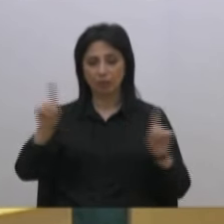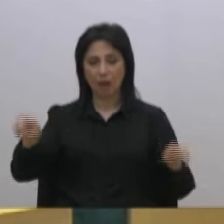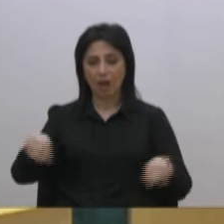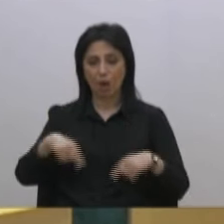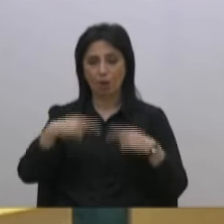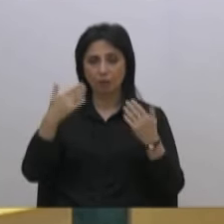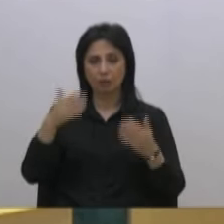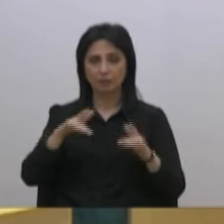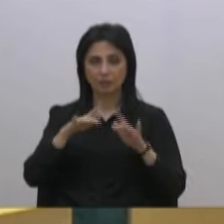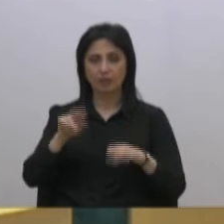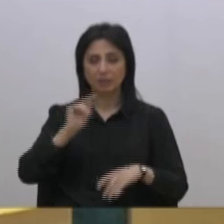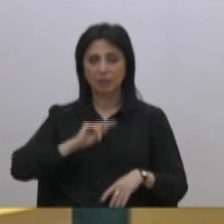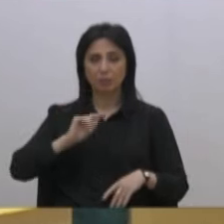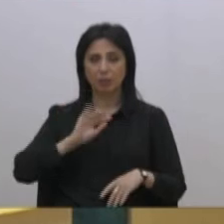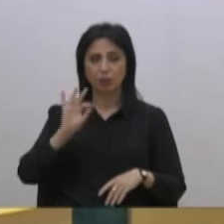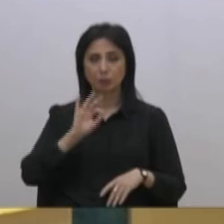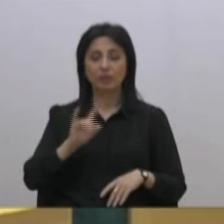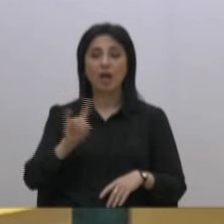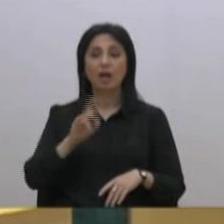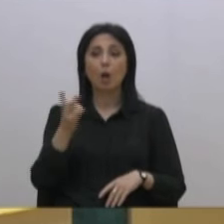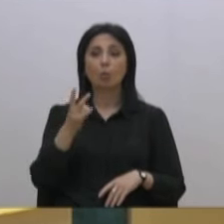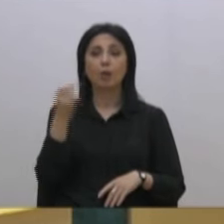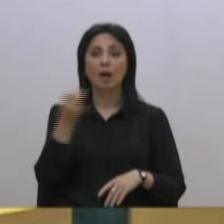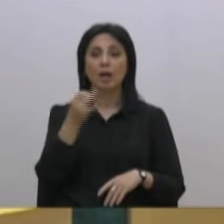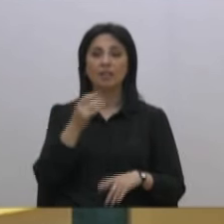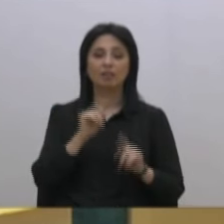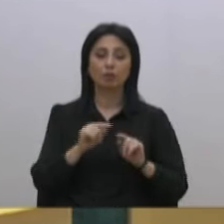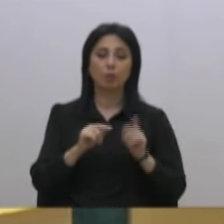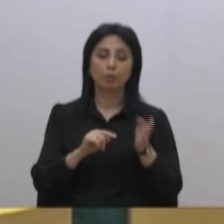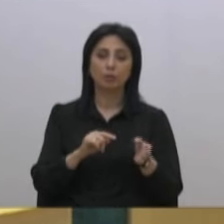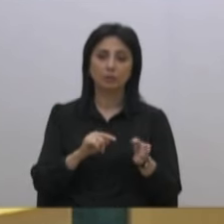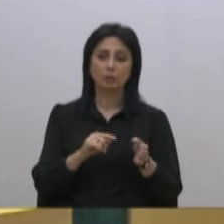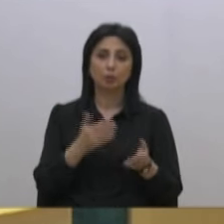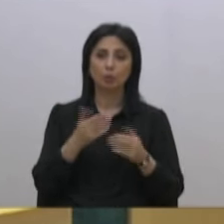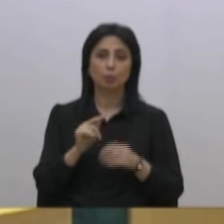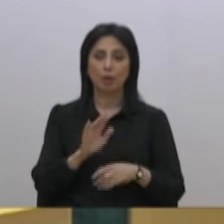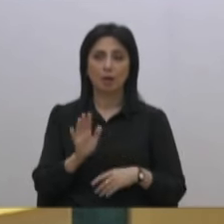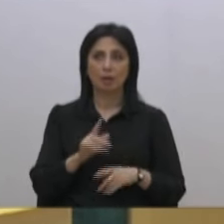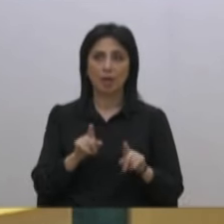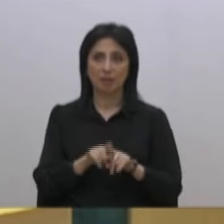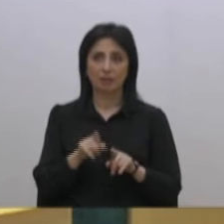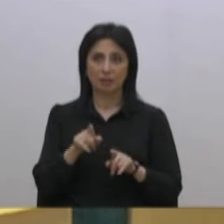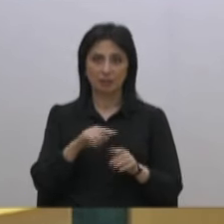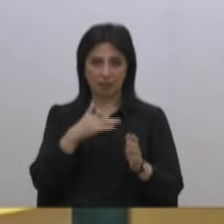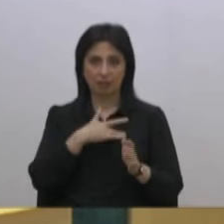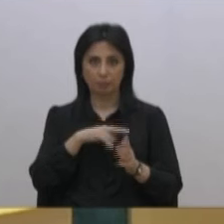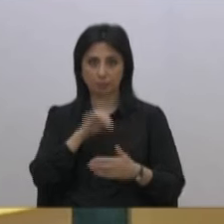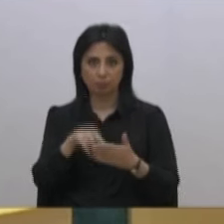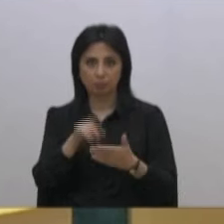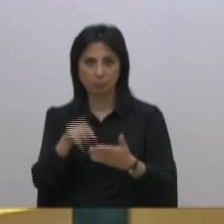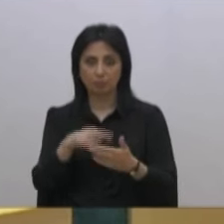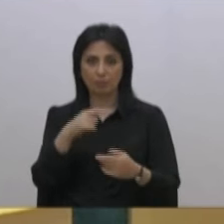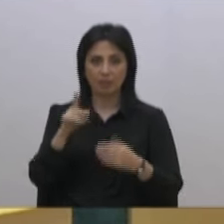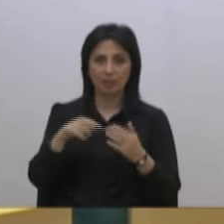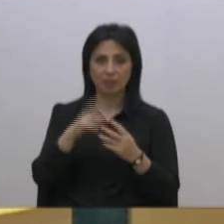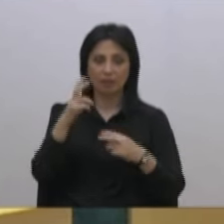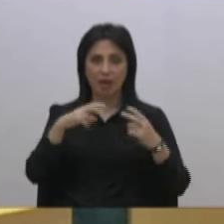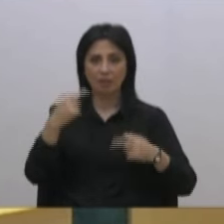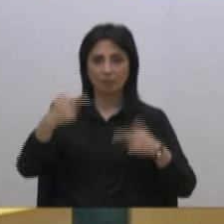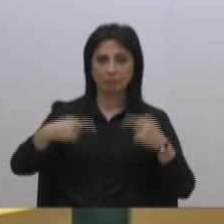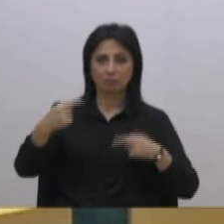განხორციელებულ საქმიანობაზე და რა უნდა აინტერესებდეს ოპოზიციას, თუ არა ასეთი ტიპის საკითხის